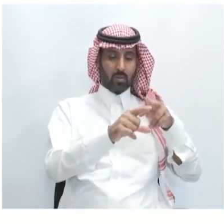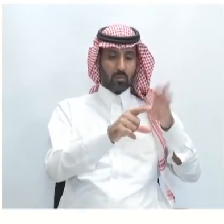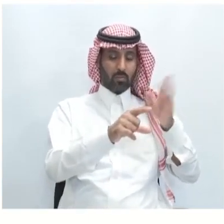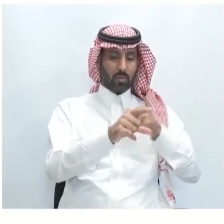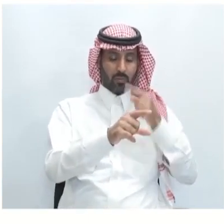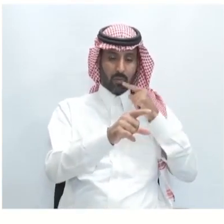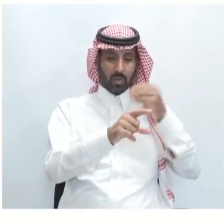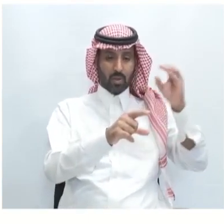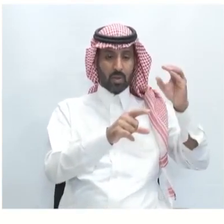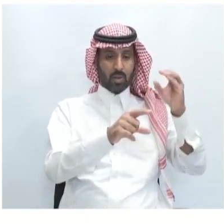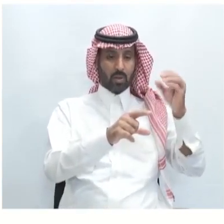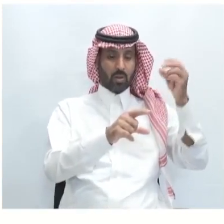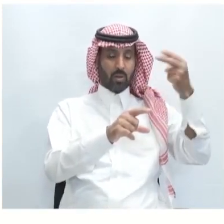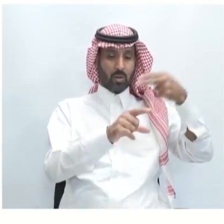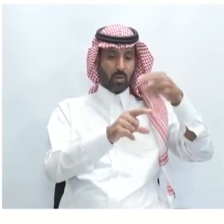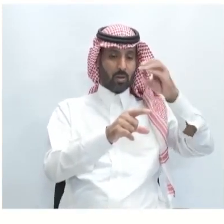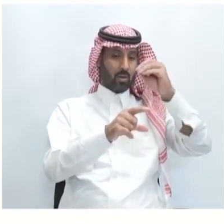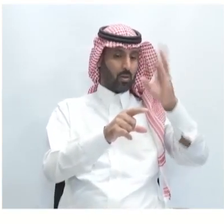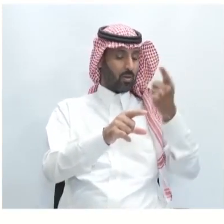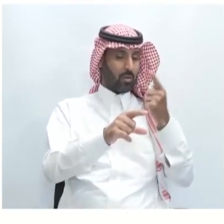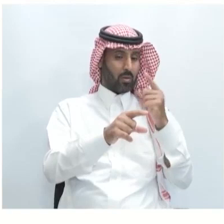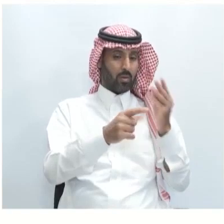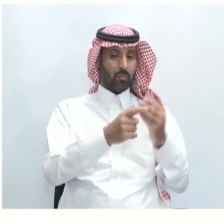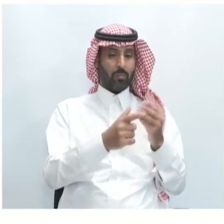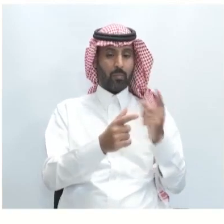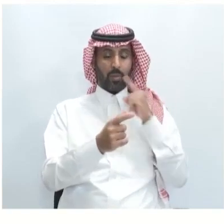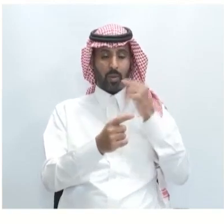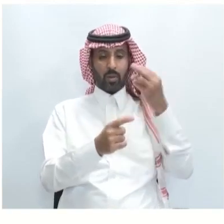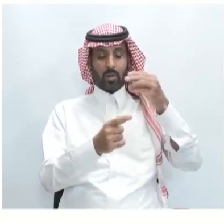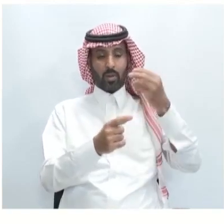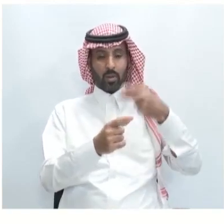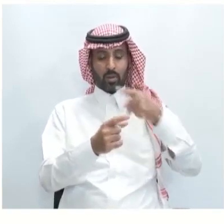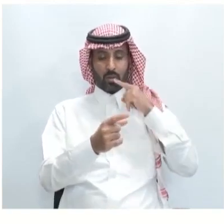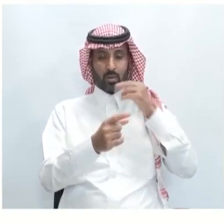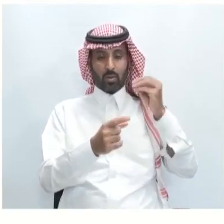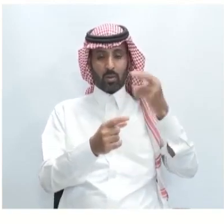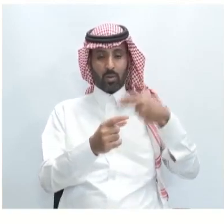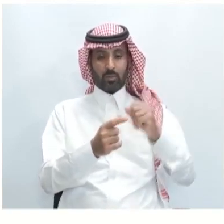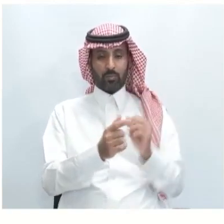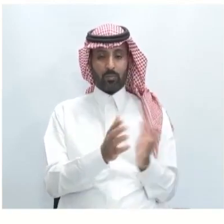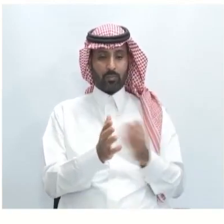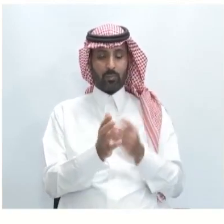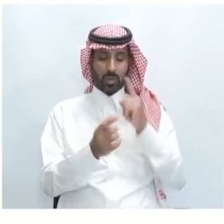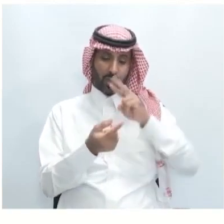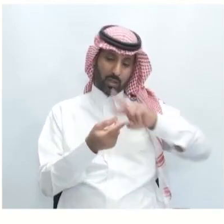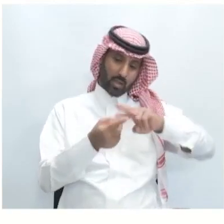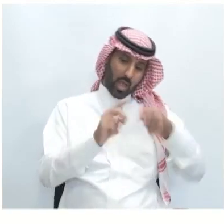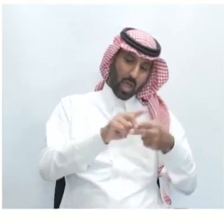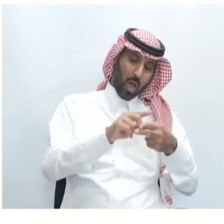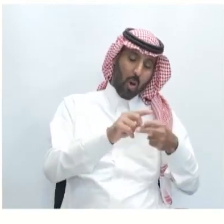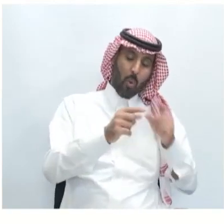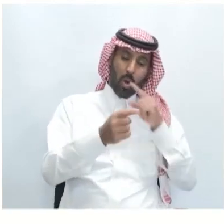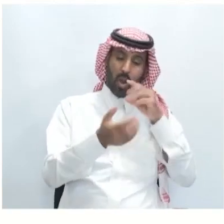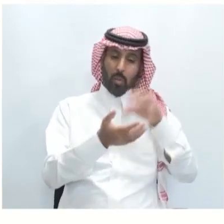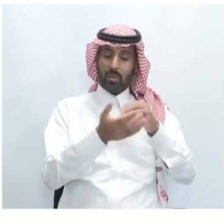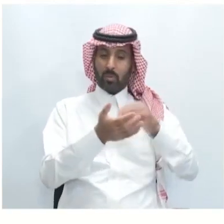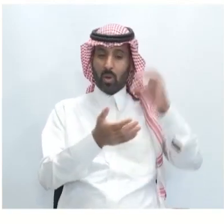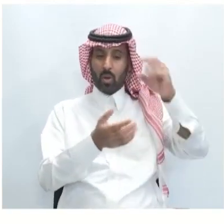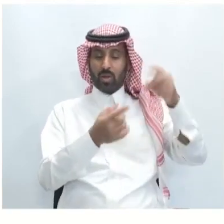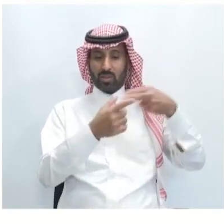تعد موجوده الكربونيل لاحظ لم تعد موجود انما الموجود فيها فقط الهيدروكسي اذا تحولت مجموعه